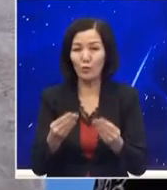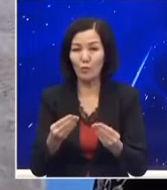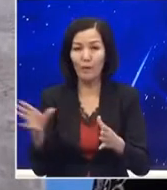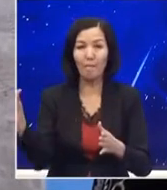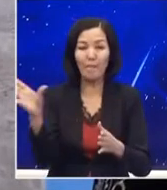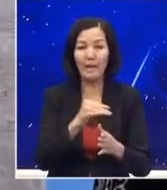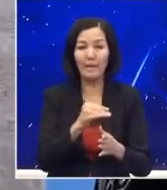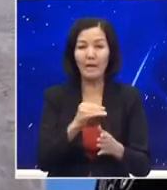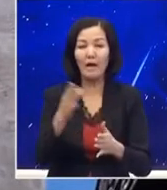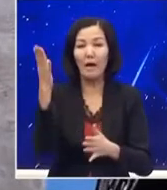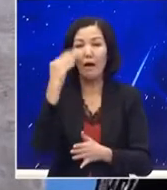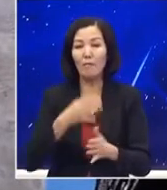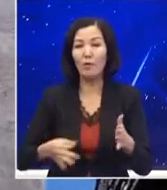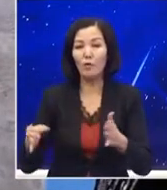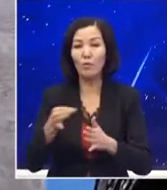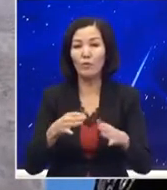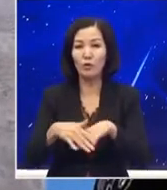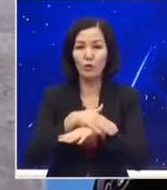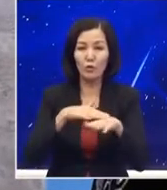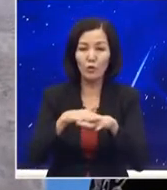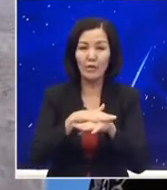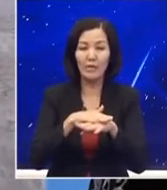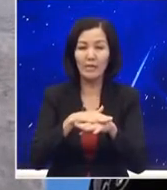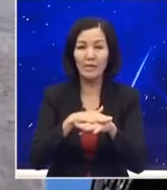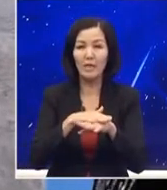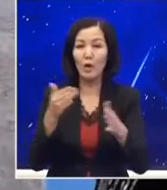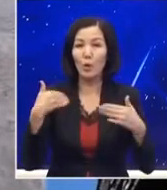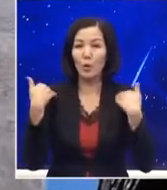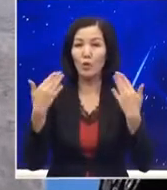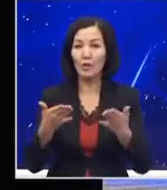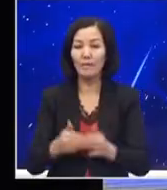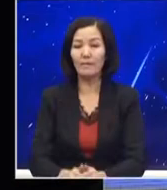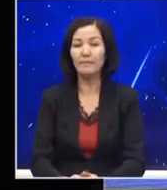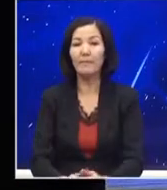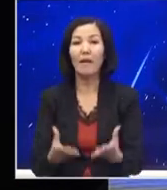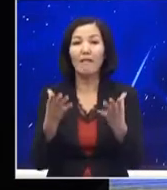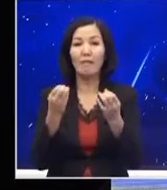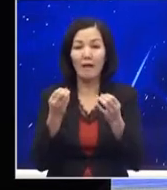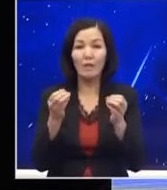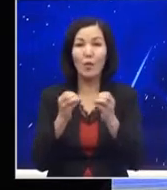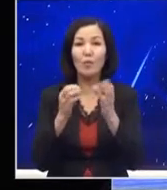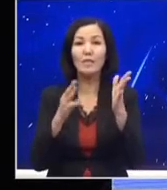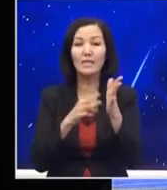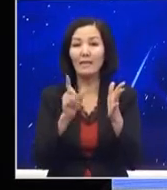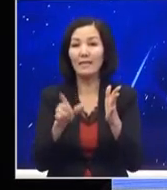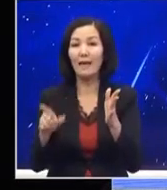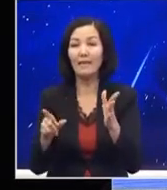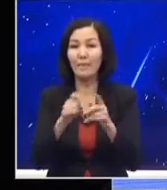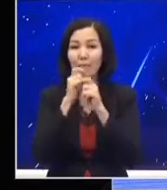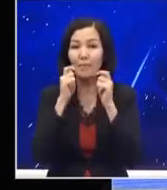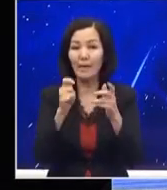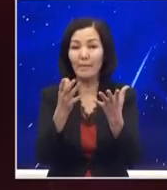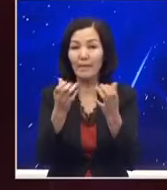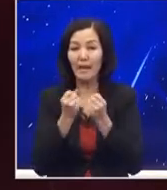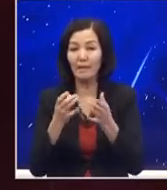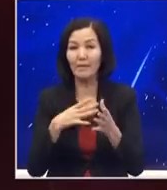бүткіл Алматы облысының тұрғындарын құттықтаймын. Тағы 18 адамның еңбегі ерекше бағаланды. Ерен